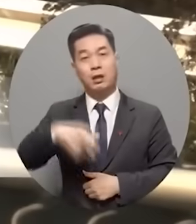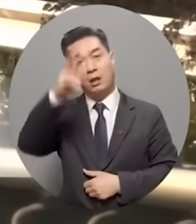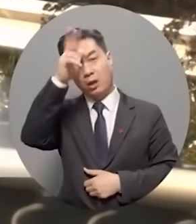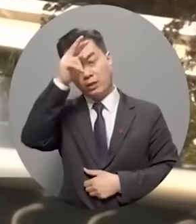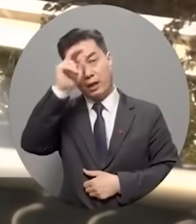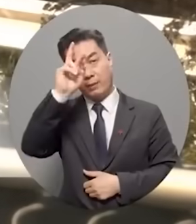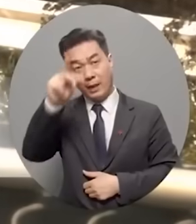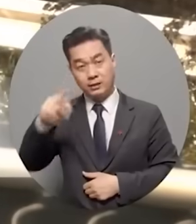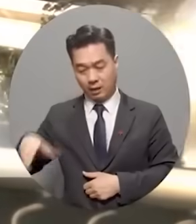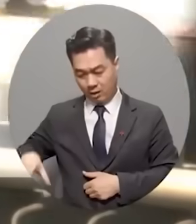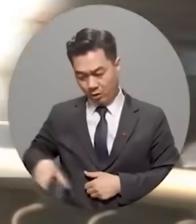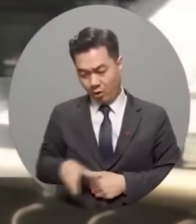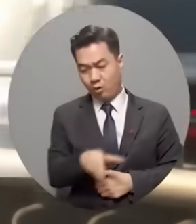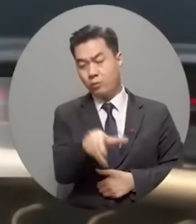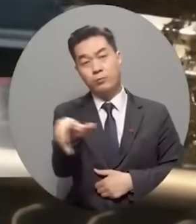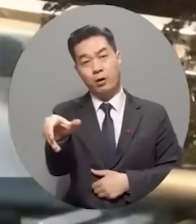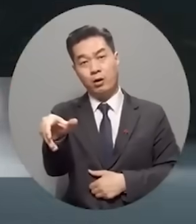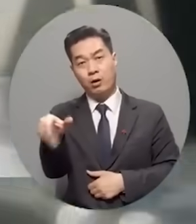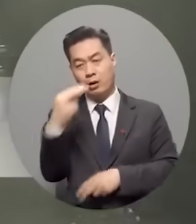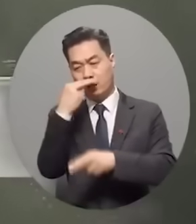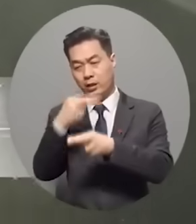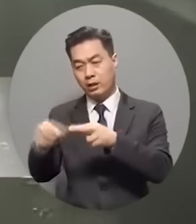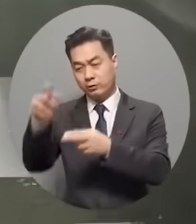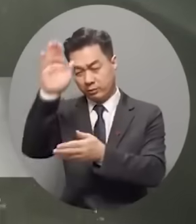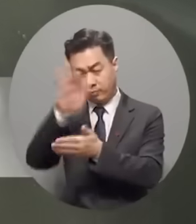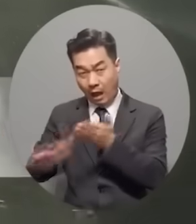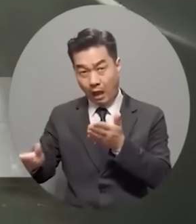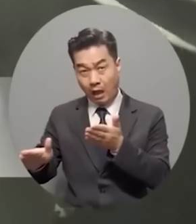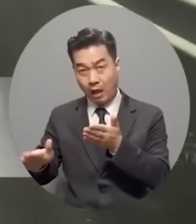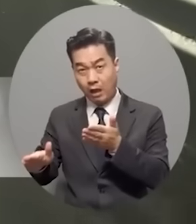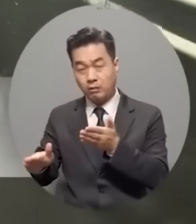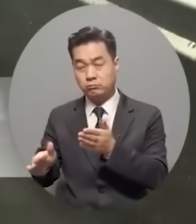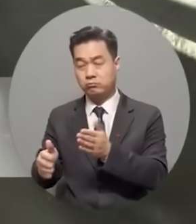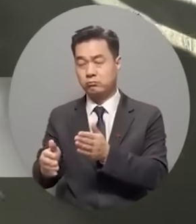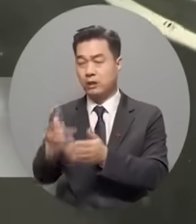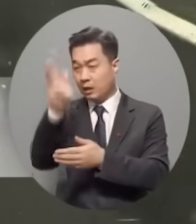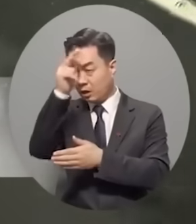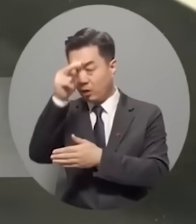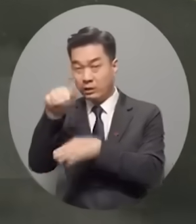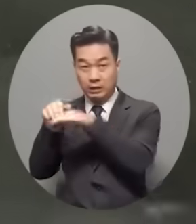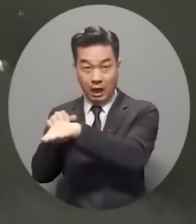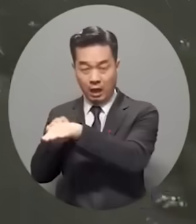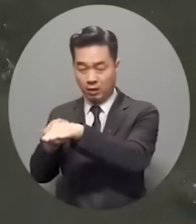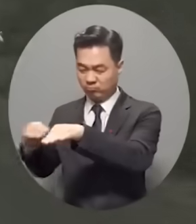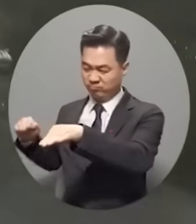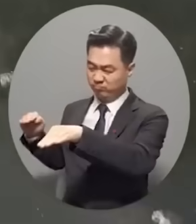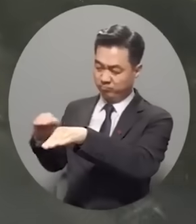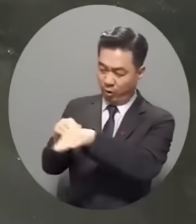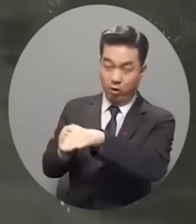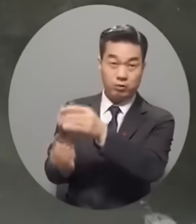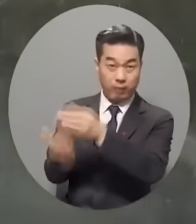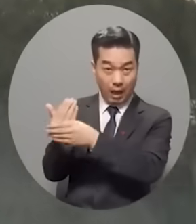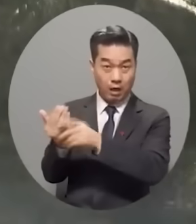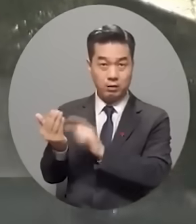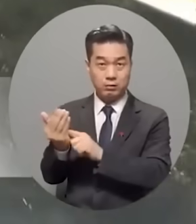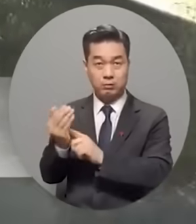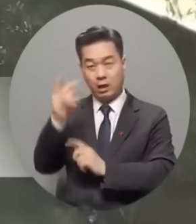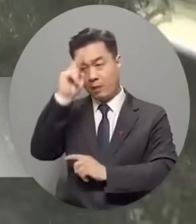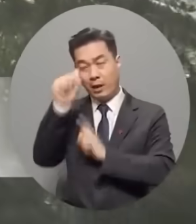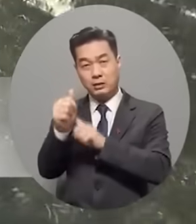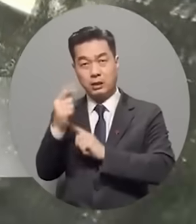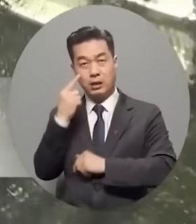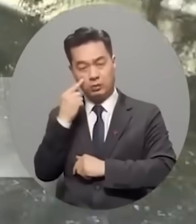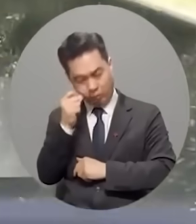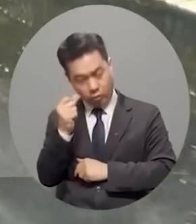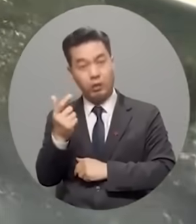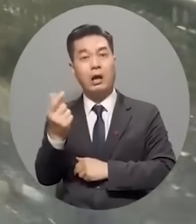씨가 커브길에서 연료가 떨어진 차량을 조치하느라 세워둔 경찰차를 들이받는 사고를 냈다며 박 씨가 졸음운전을 하다가